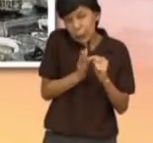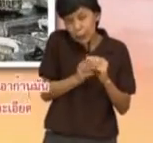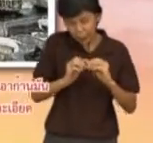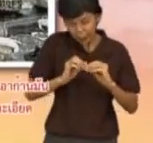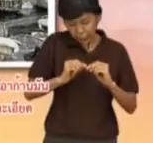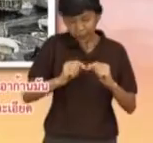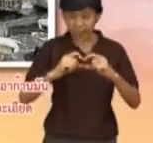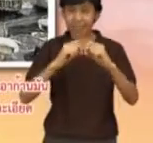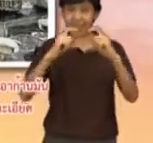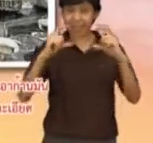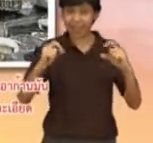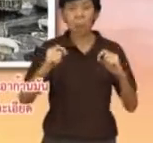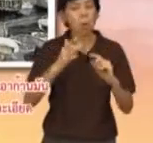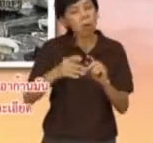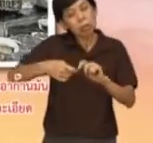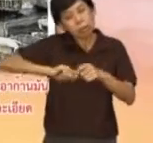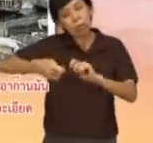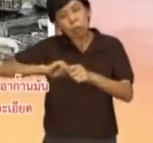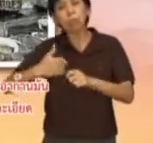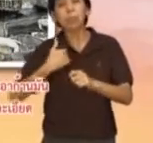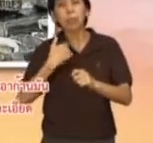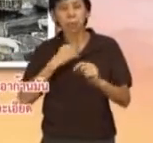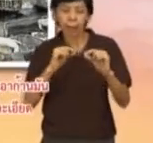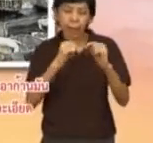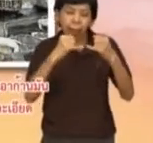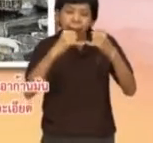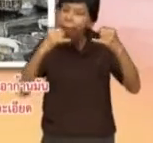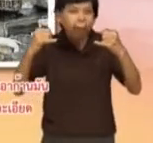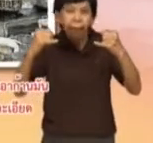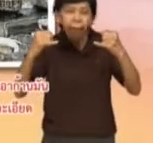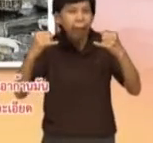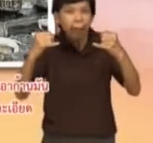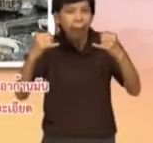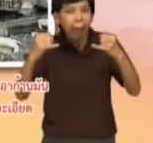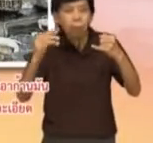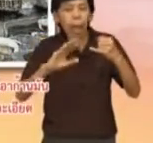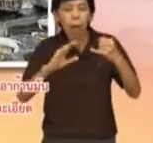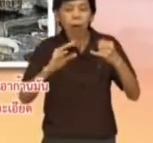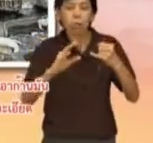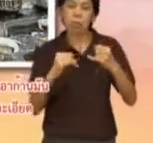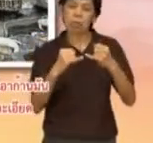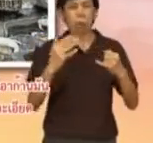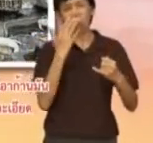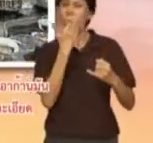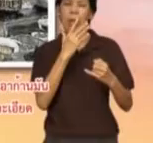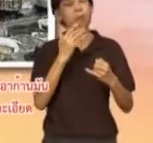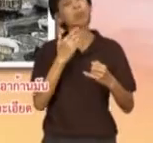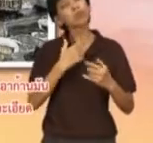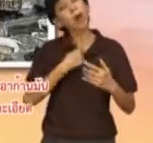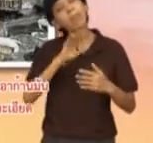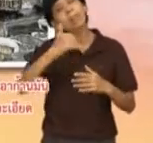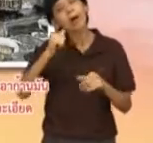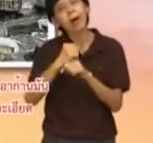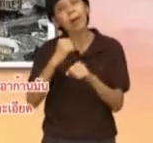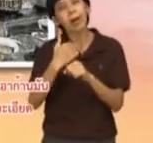ย บางคนเขาจะฉีกไม่เอาก้านทีนี้พอไม่เอาก้านปั๊บมันก็จะลาบเรียบไปเลยไม่สวยแล้วก้